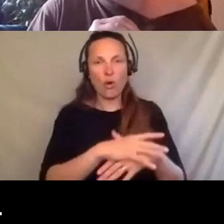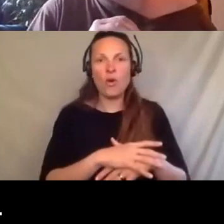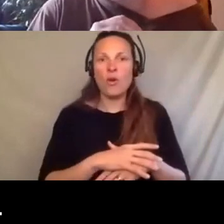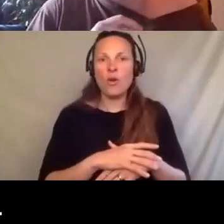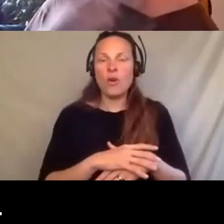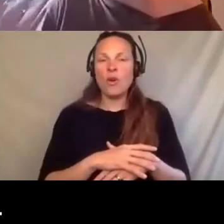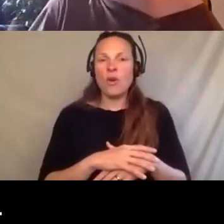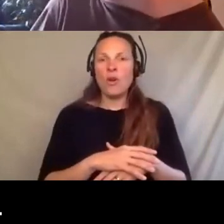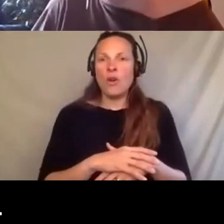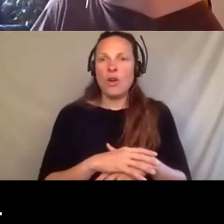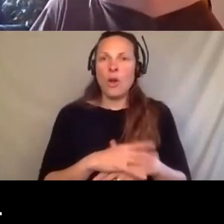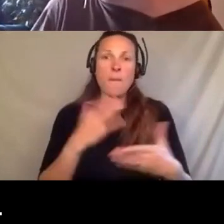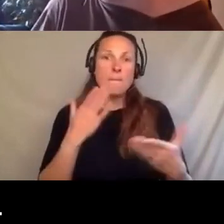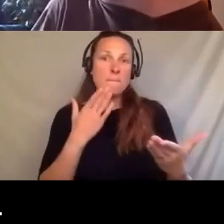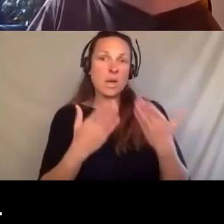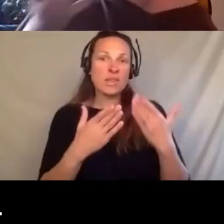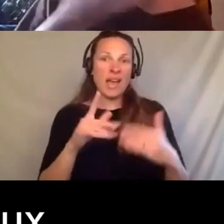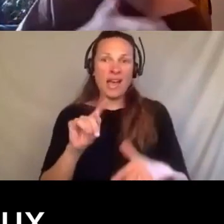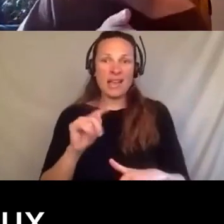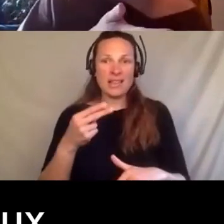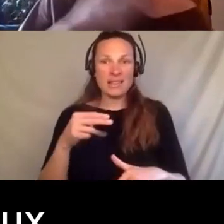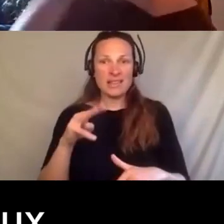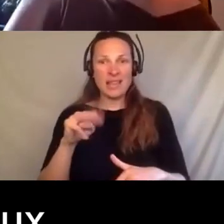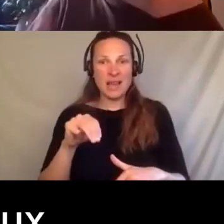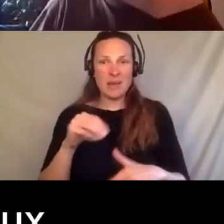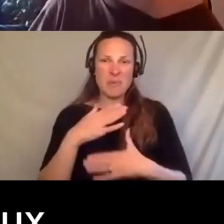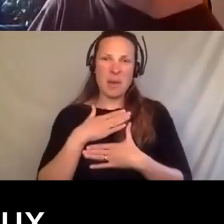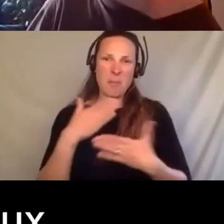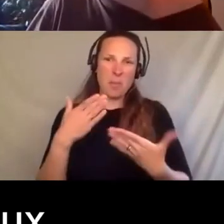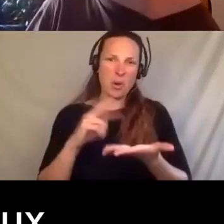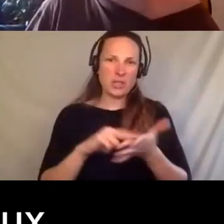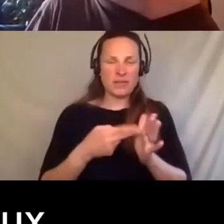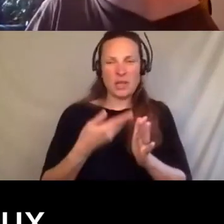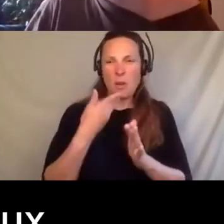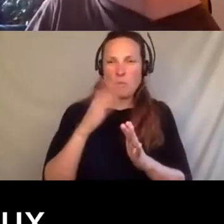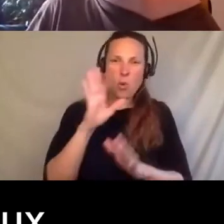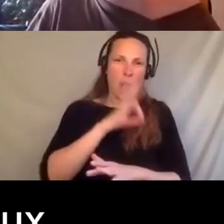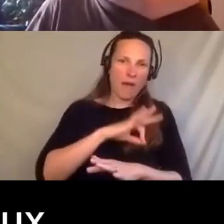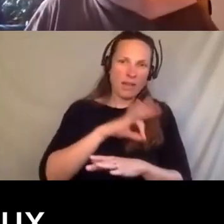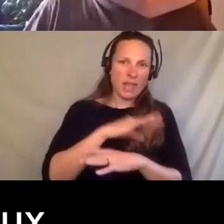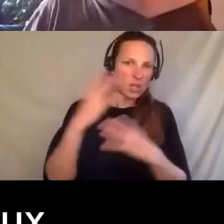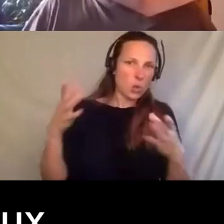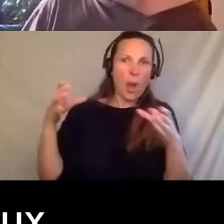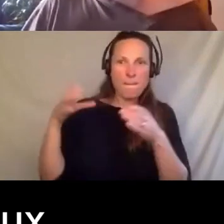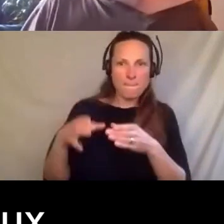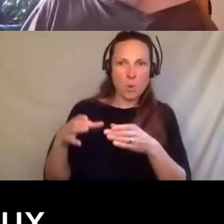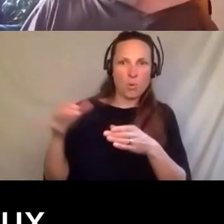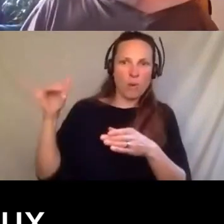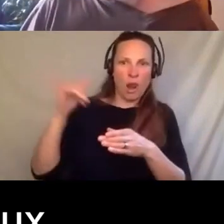bien, peut-être que votre thym ne va pas être heureux. Alors, c'est pour ça que c'est avantageux de le mettre en pot.